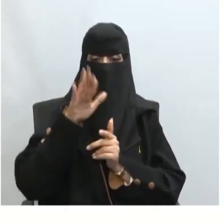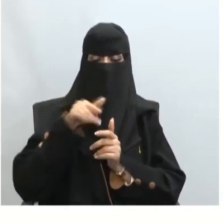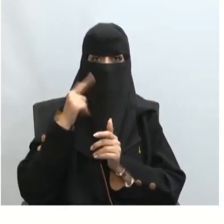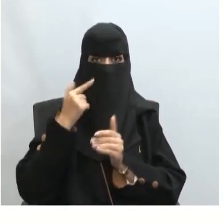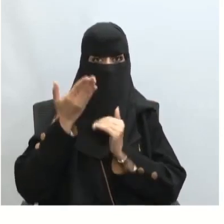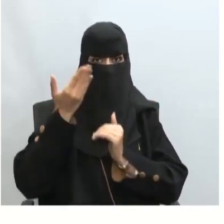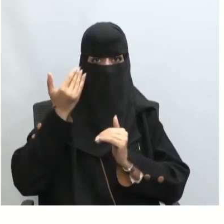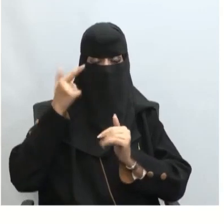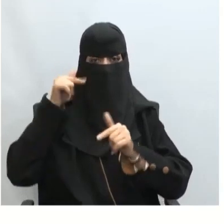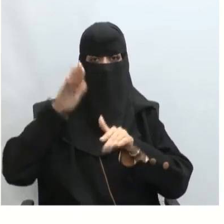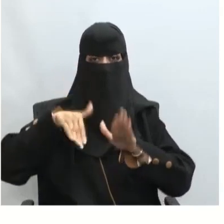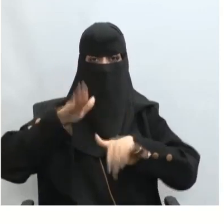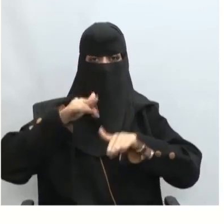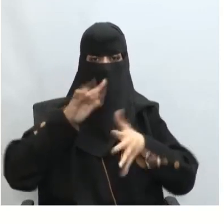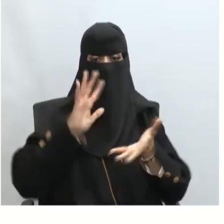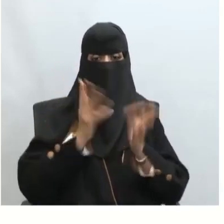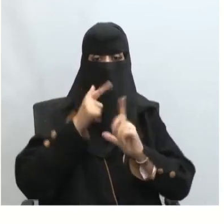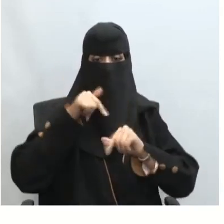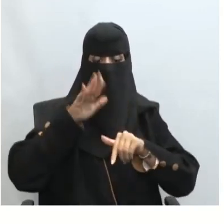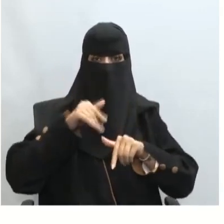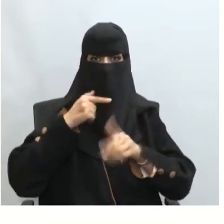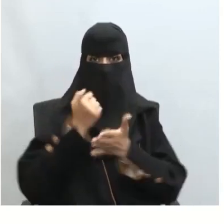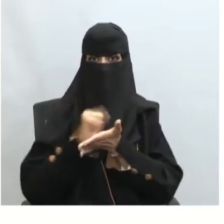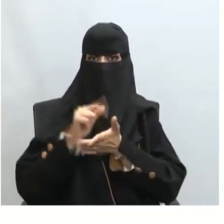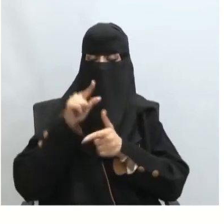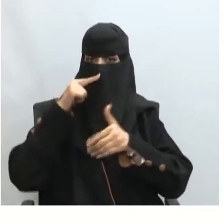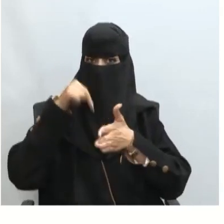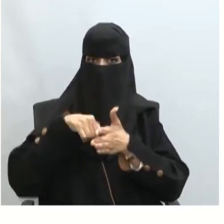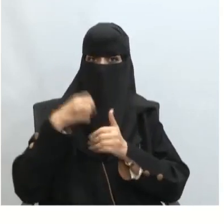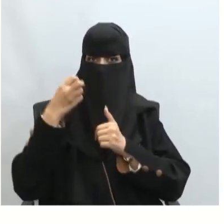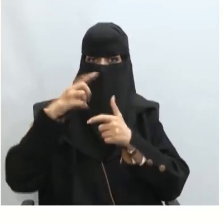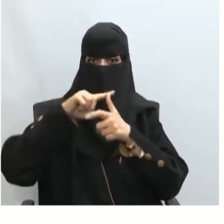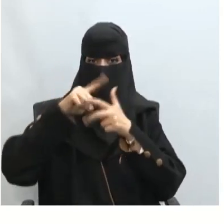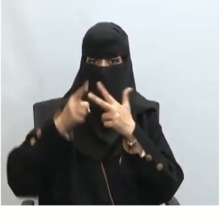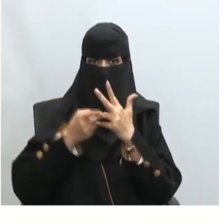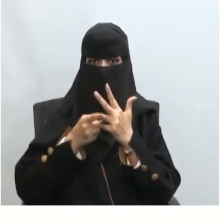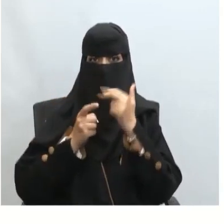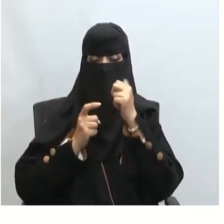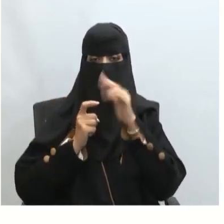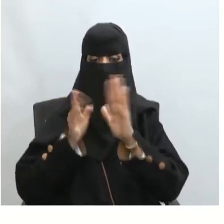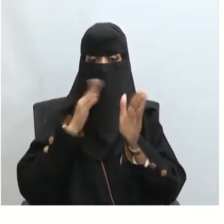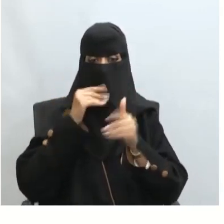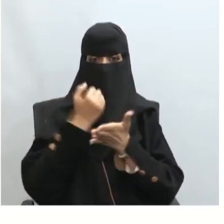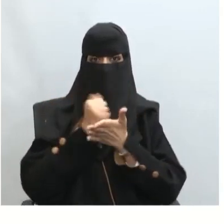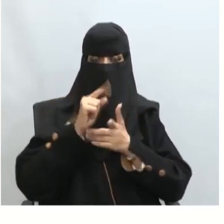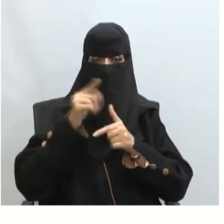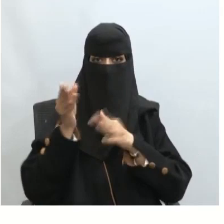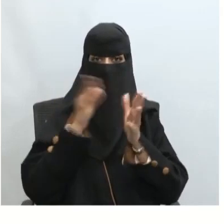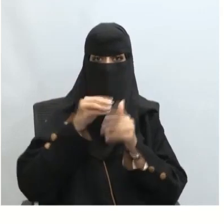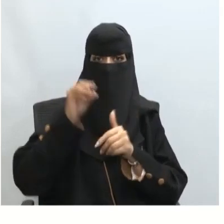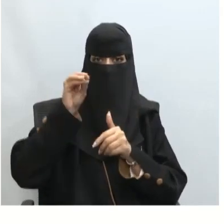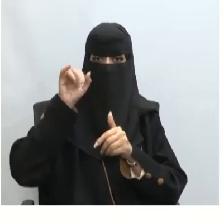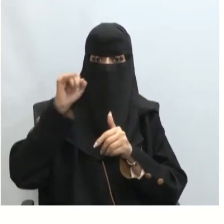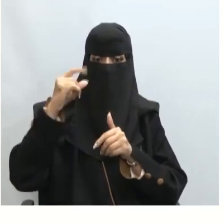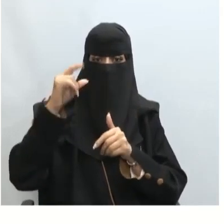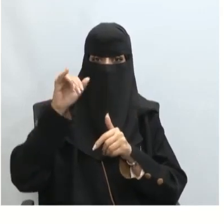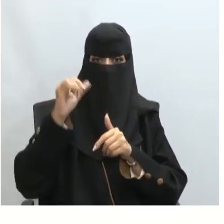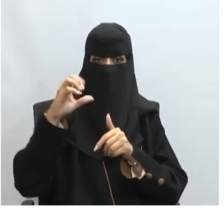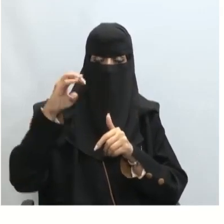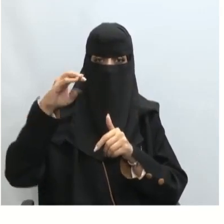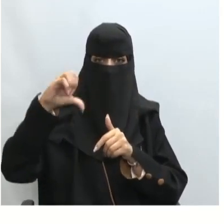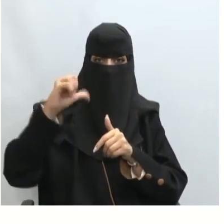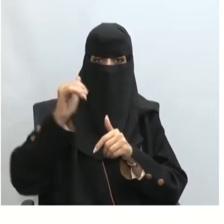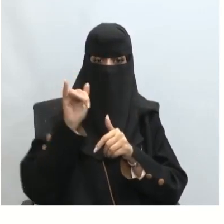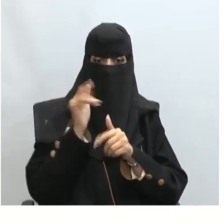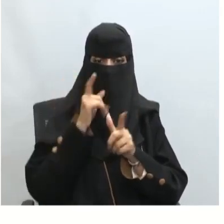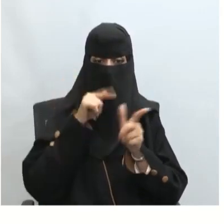نسترجع المعادلات العامه لتفاعلات الحذف حيث انها ثلاثه انواع حذف هيدروجين من